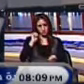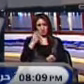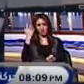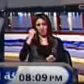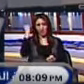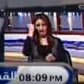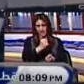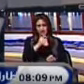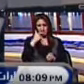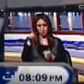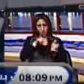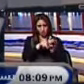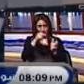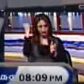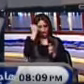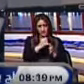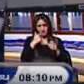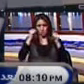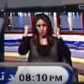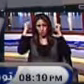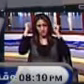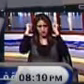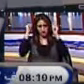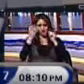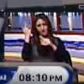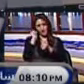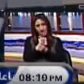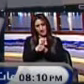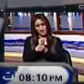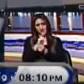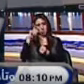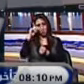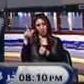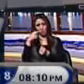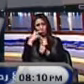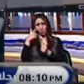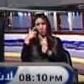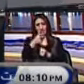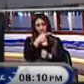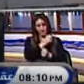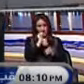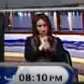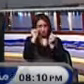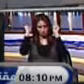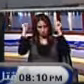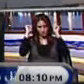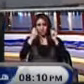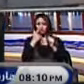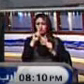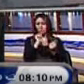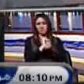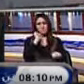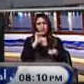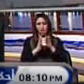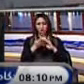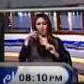قتل المتظاهرين بعد انتهاء فترة الحبس الاحتياطي. وبعد هذا القرار هناك عدة تساؤلات في أذهان المصريين.